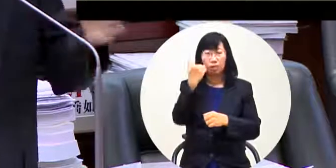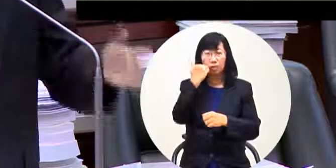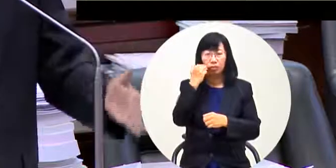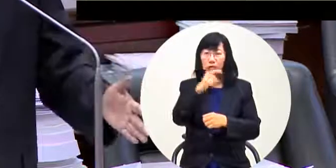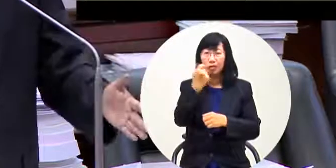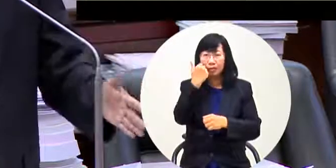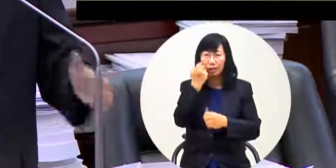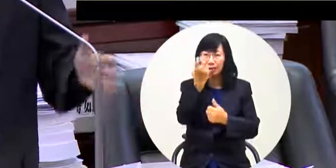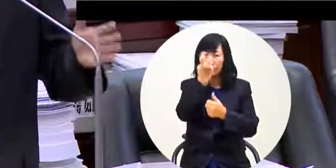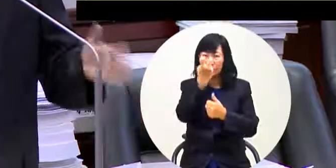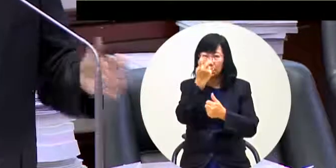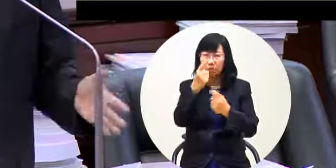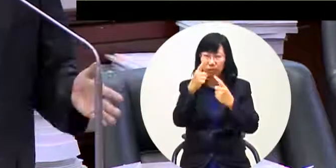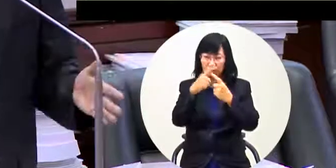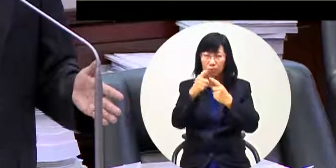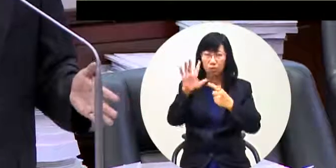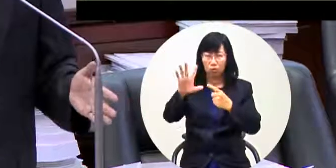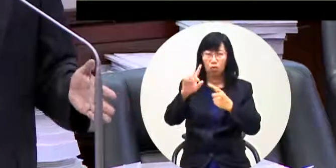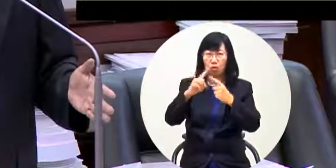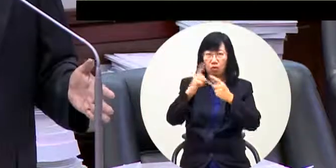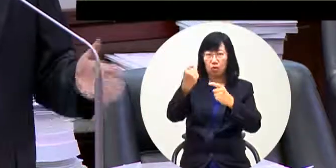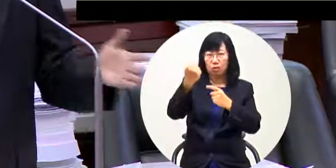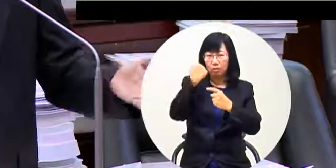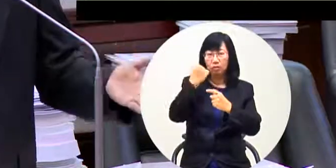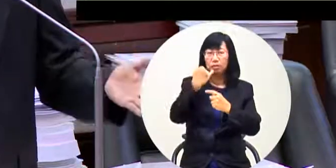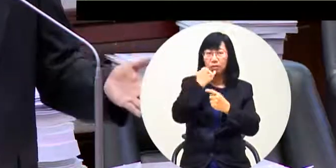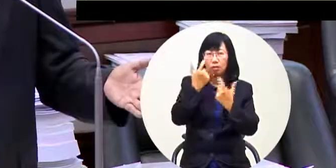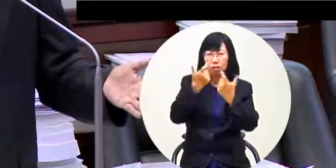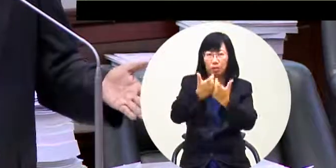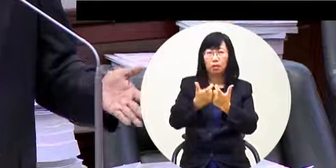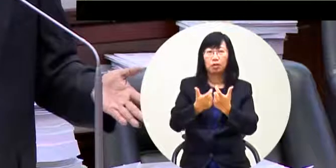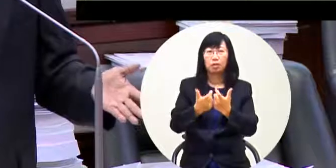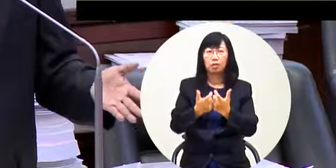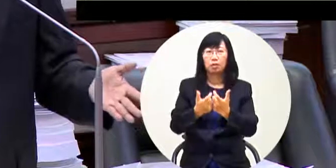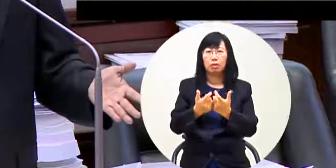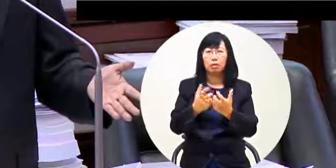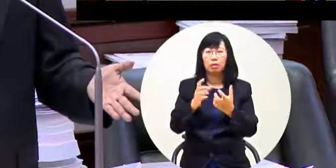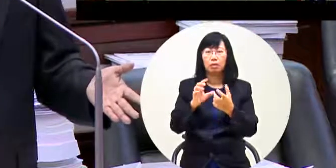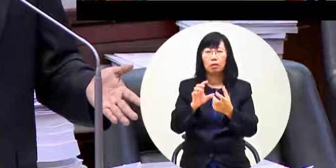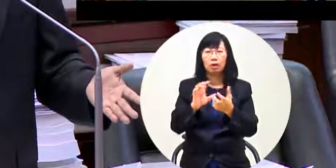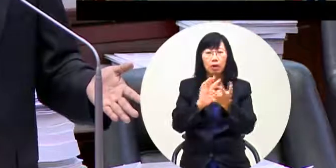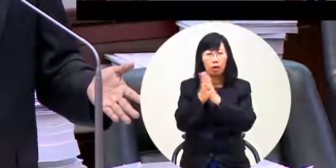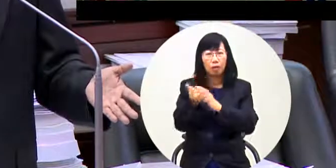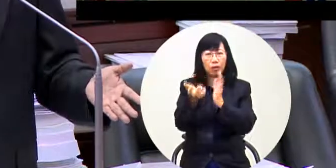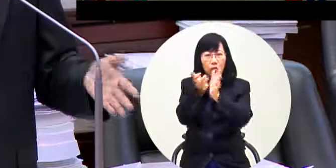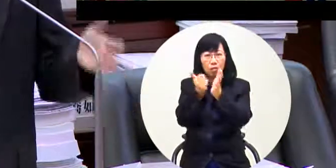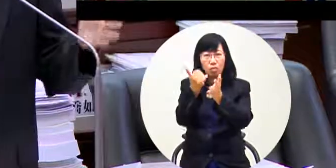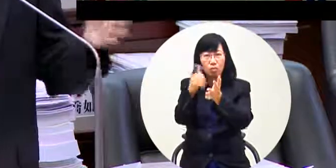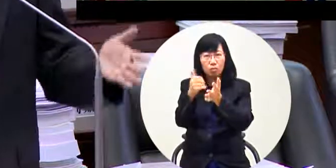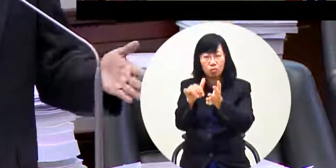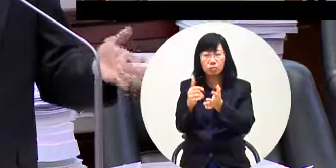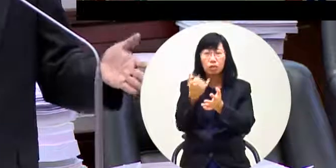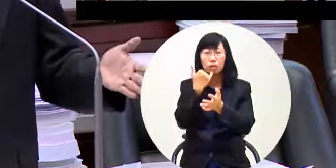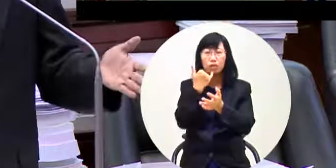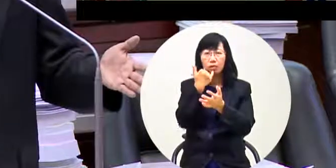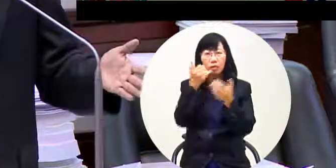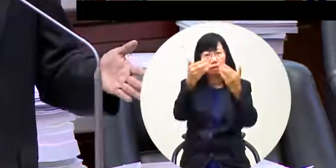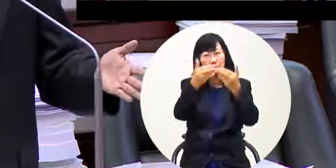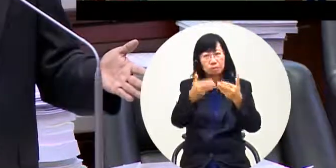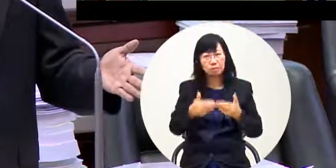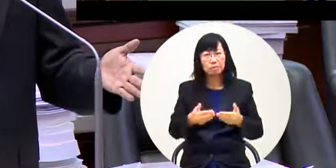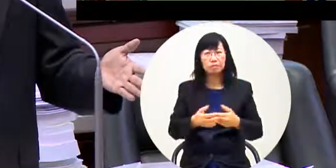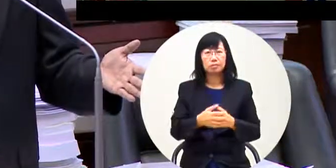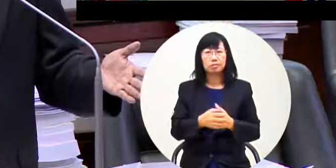这样来做抵补经费上的补助。我想这样是合理的，所以最后一个幼儿政